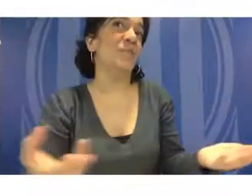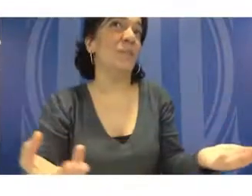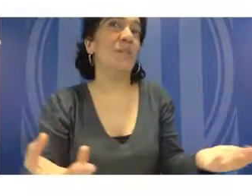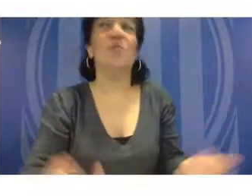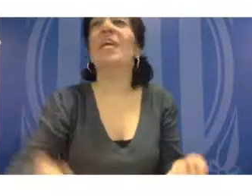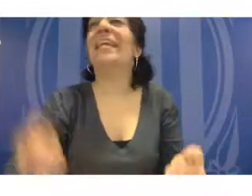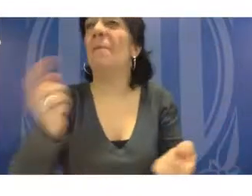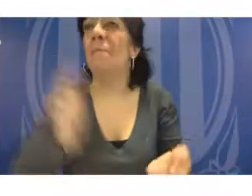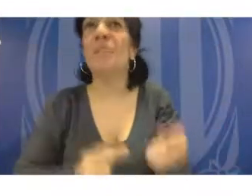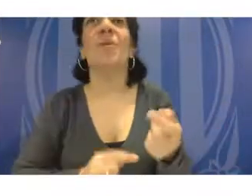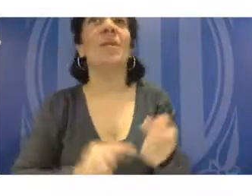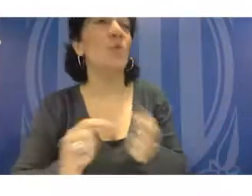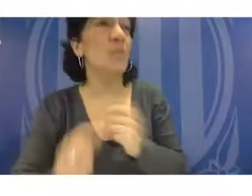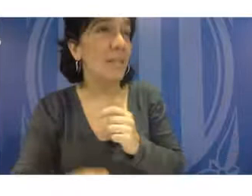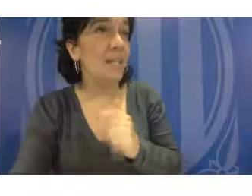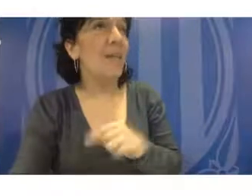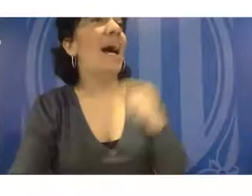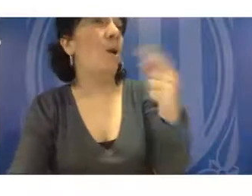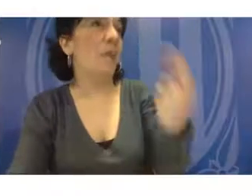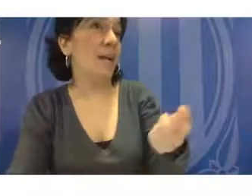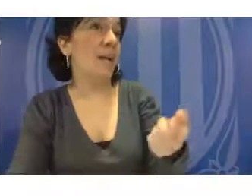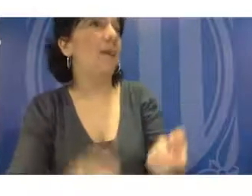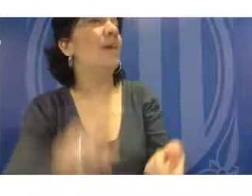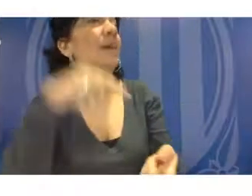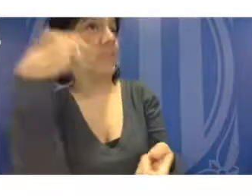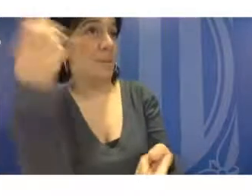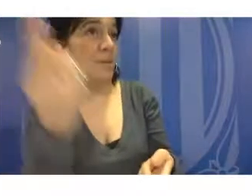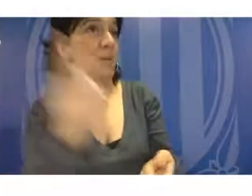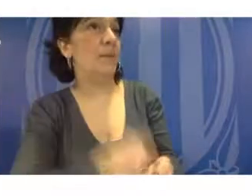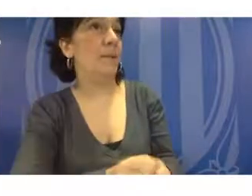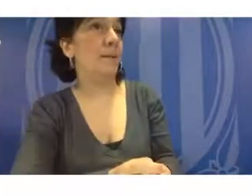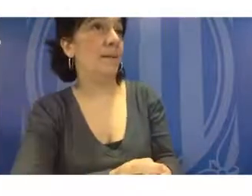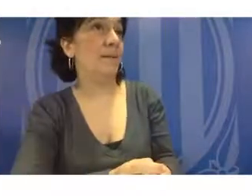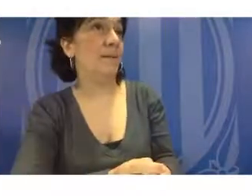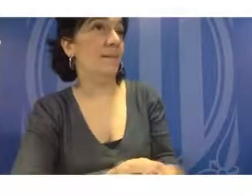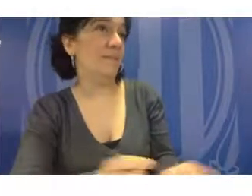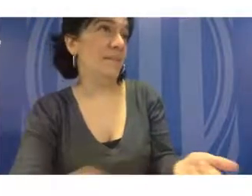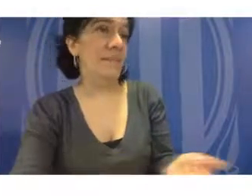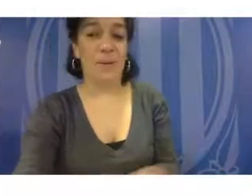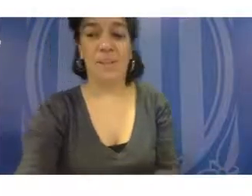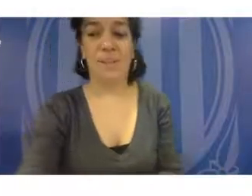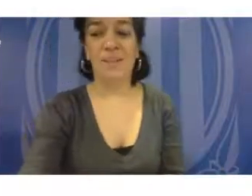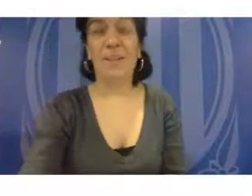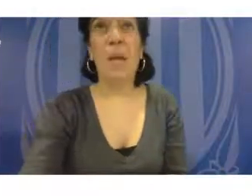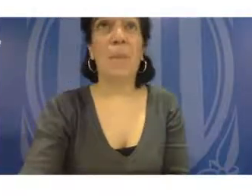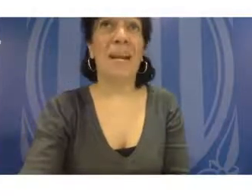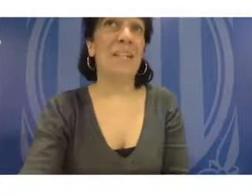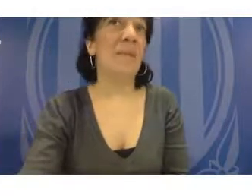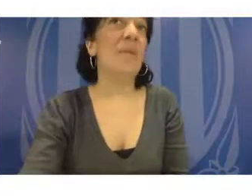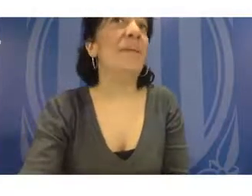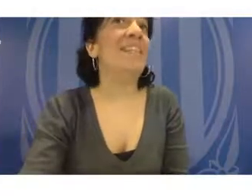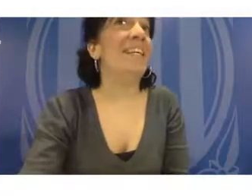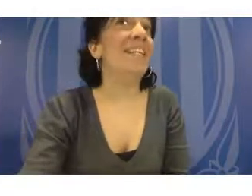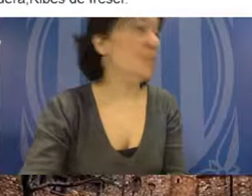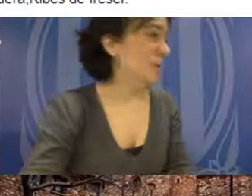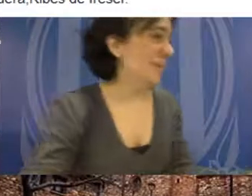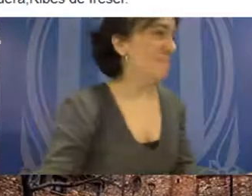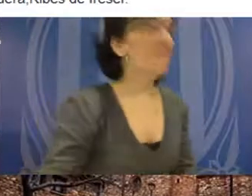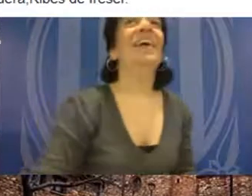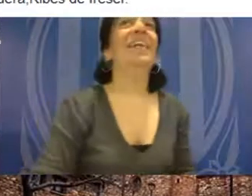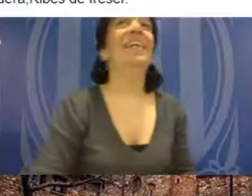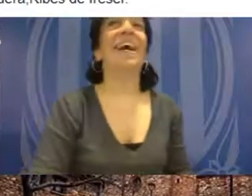que són preciosos que també ens poden suggerir a on anar la següent lluna plena i gaudir. Per exemple, jo vaig tenir